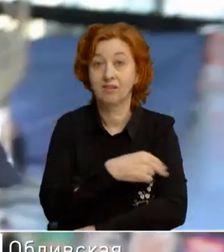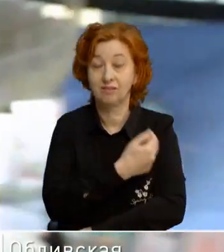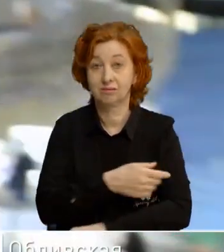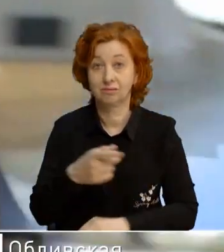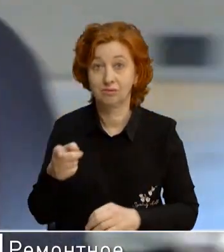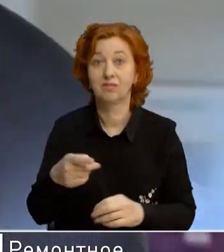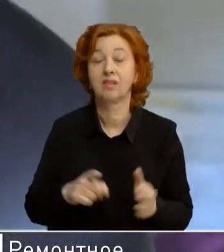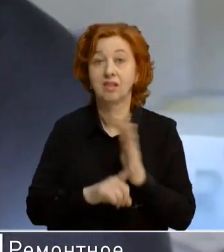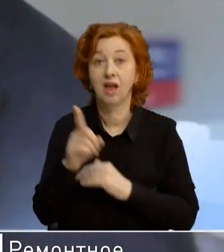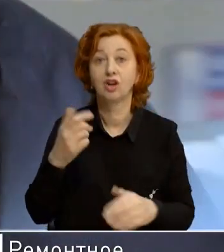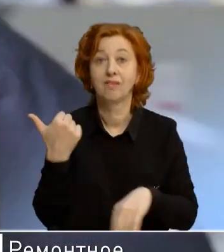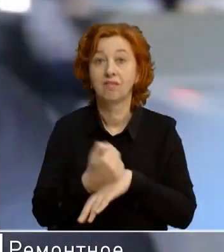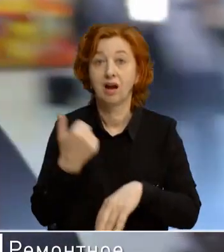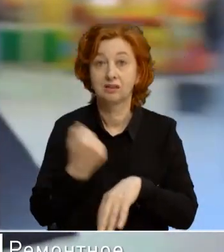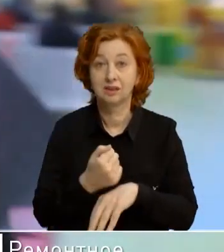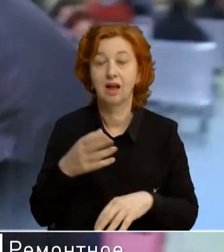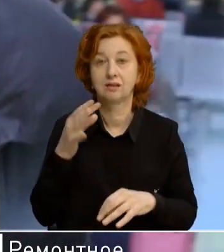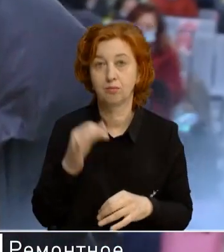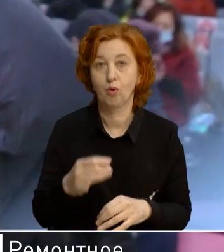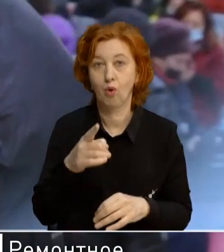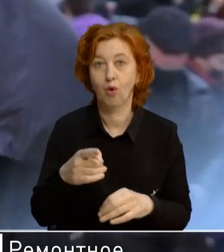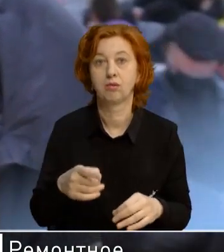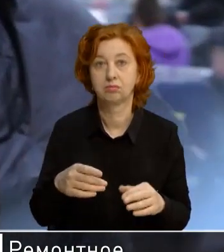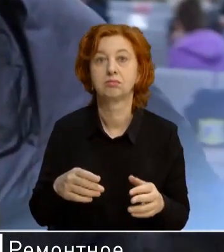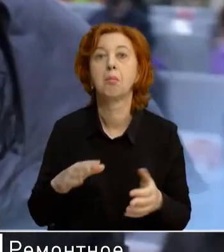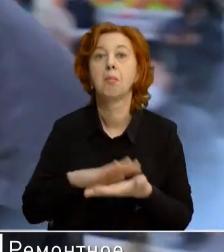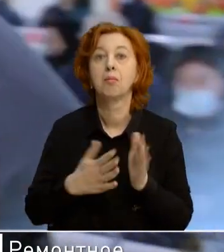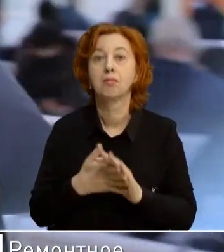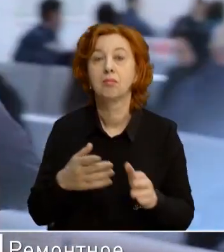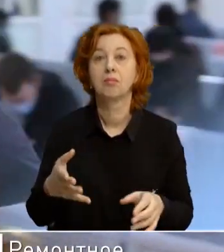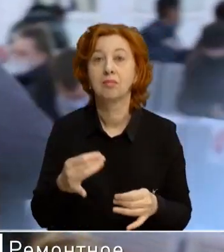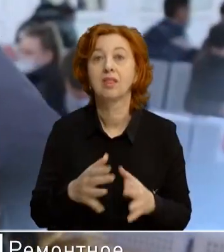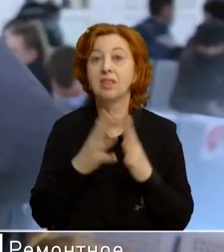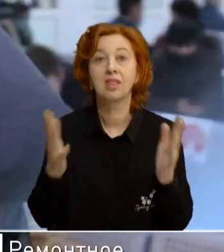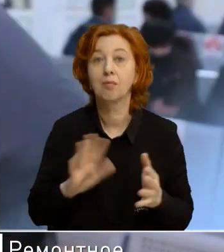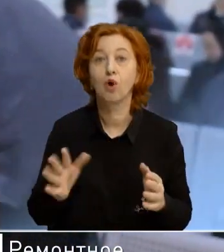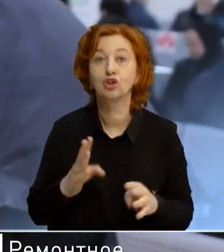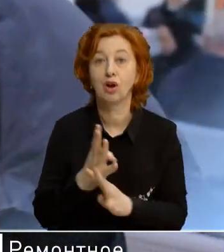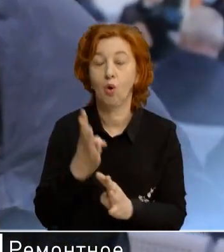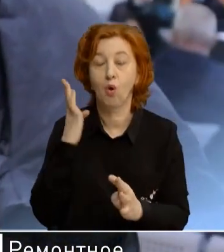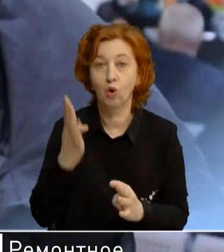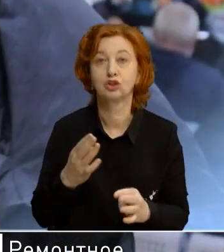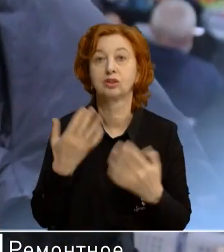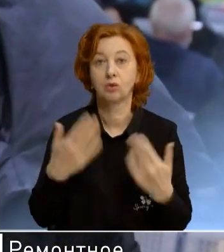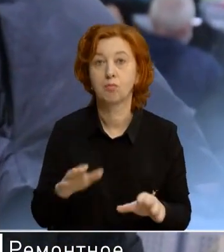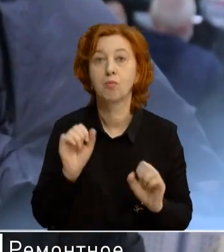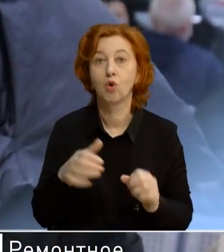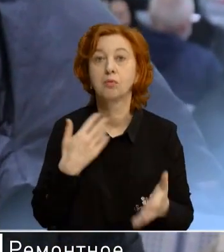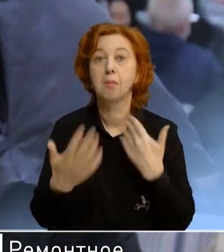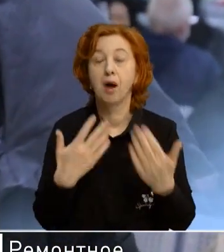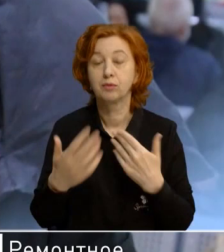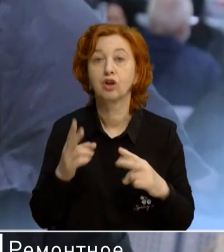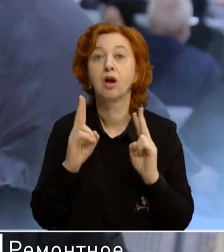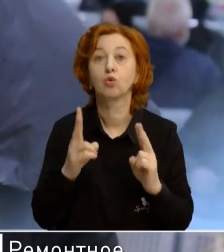Здесь уже началась бесплатная вакцинация от COVID-19. Под кабинетами образуются небольшие очереди. Мы уже успели пообщаться с теми,